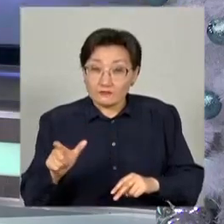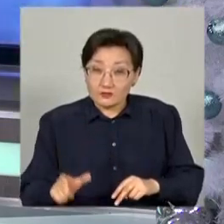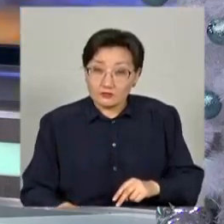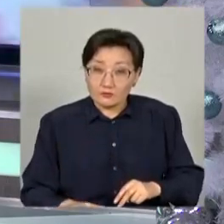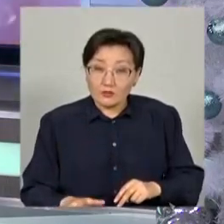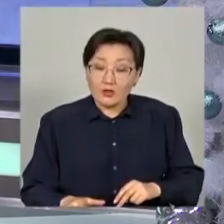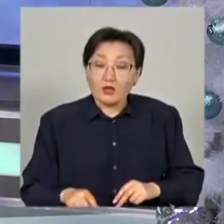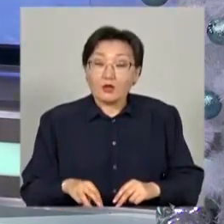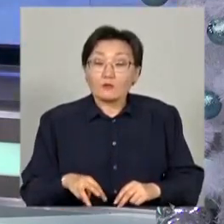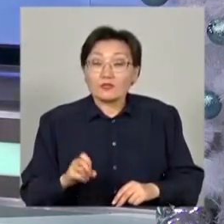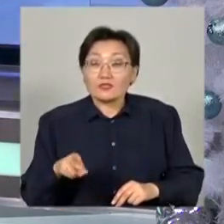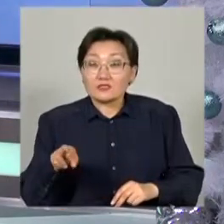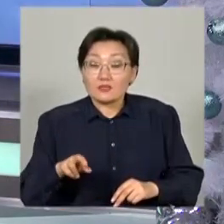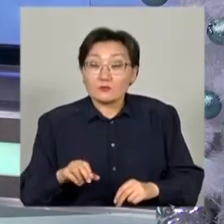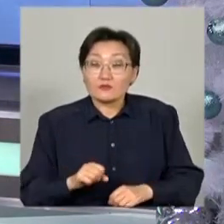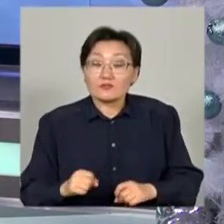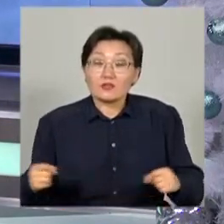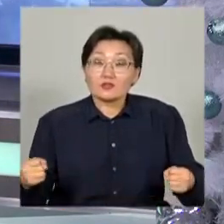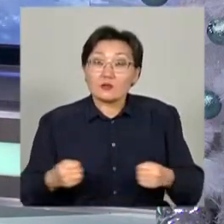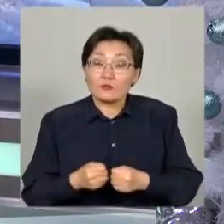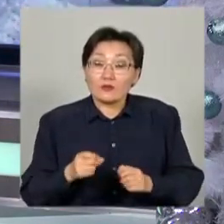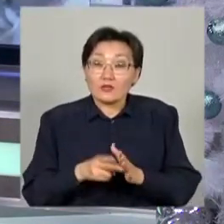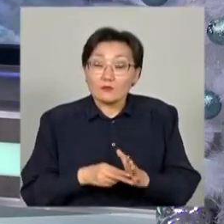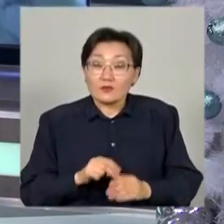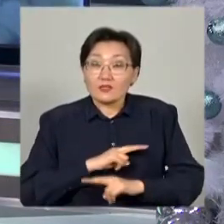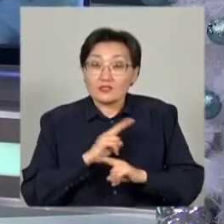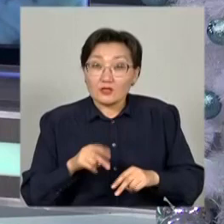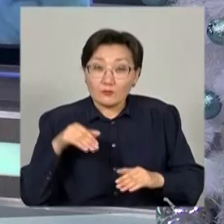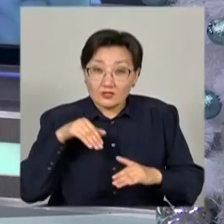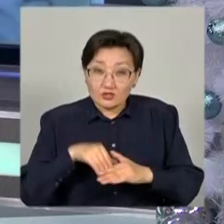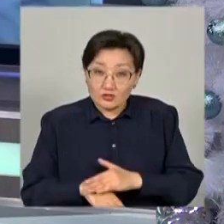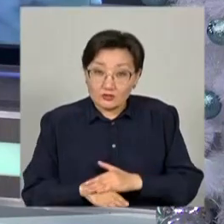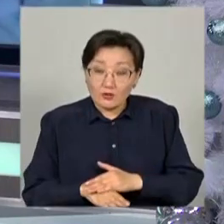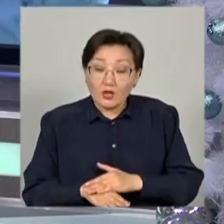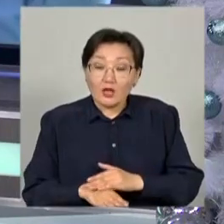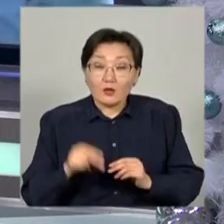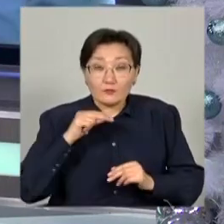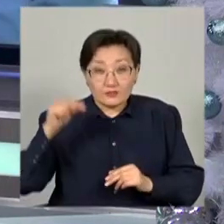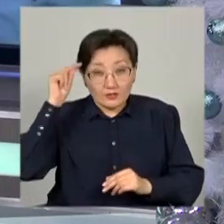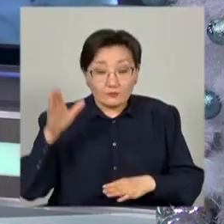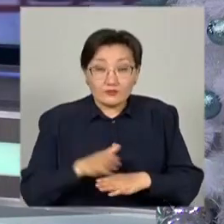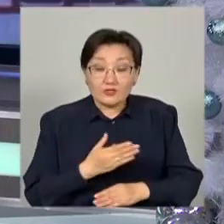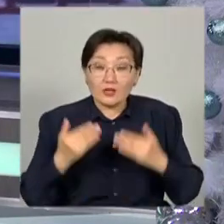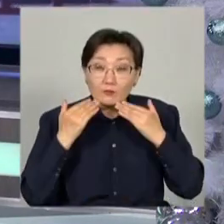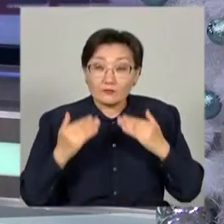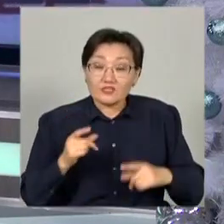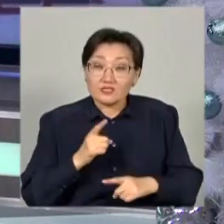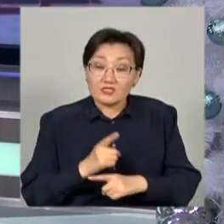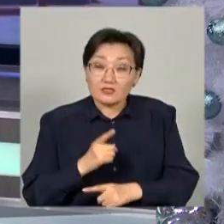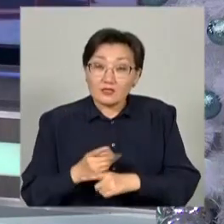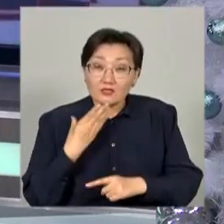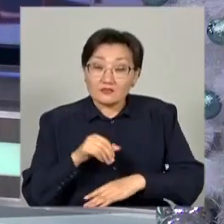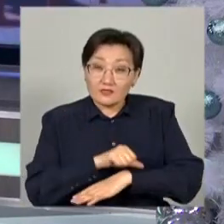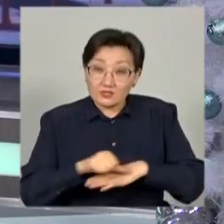человек. А в Мексике из-за столкновения поездов скончался пассажир метрополитена. В Китае снимают последние ограничения на своих